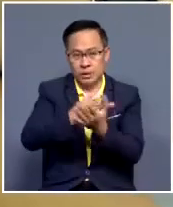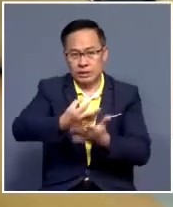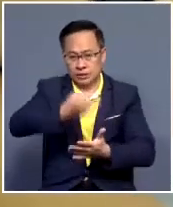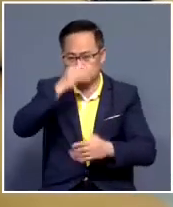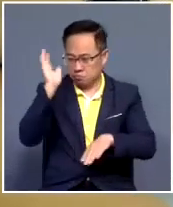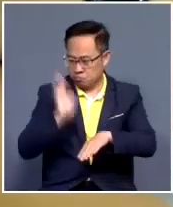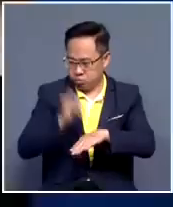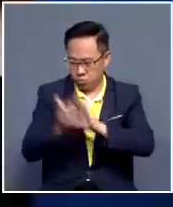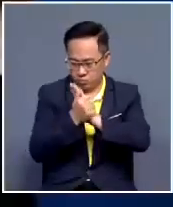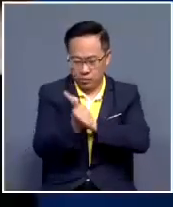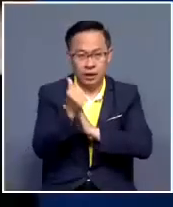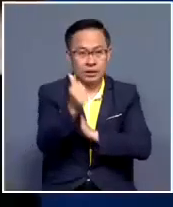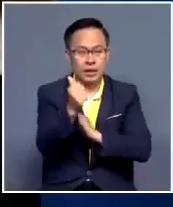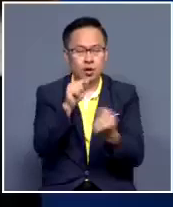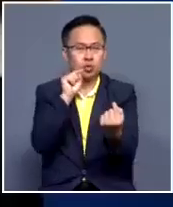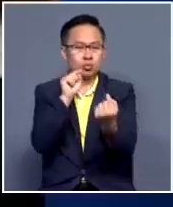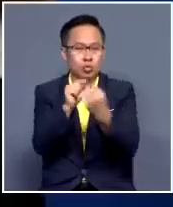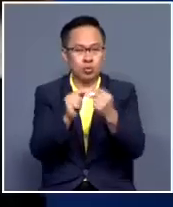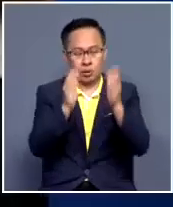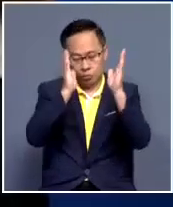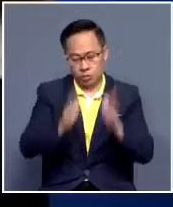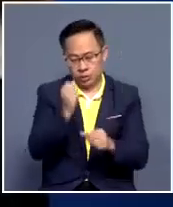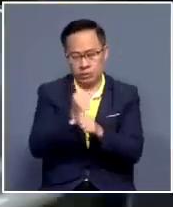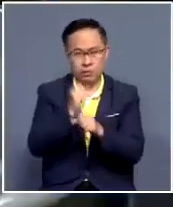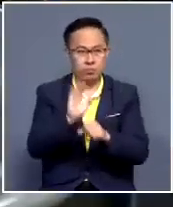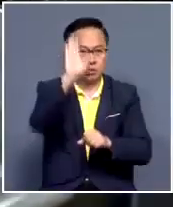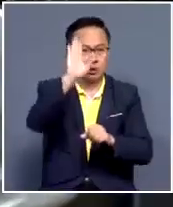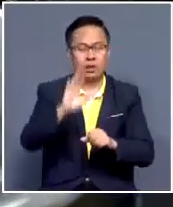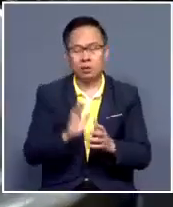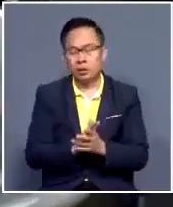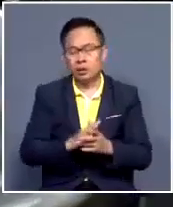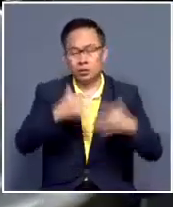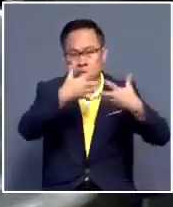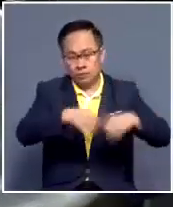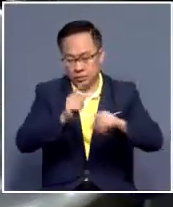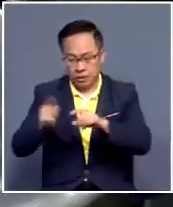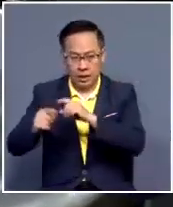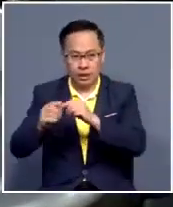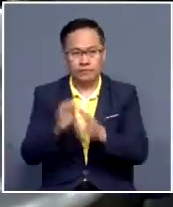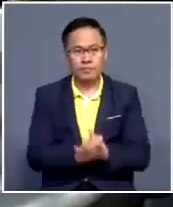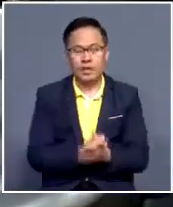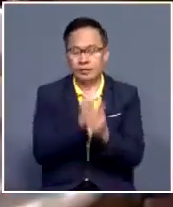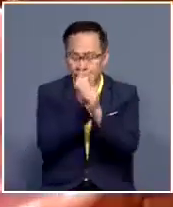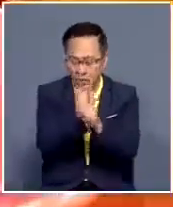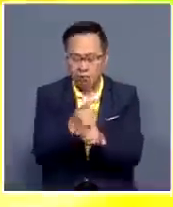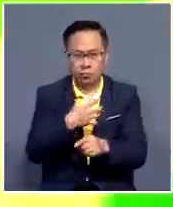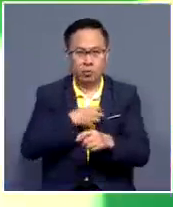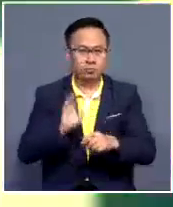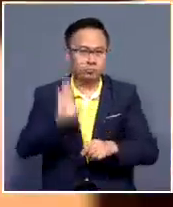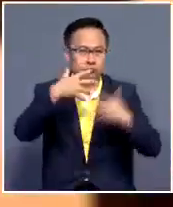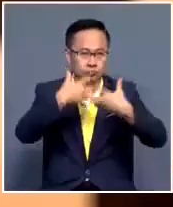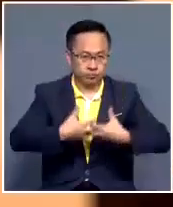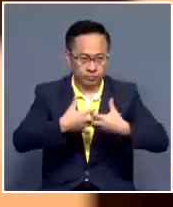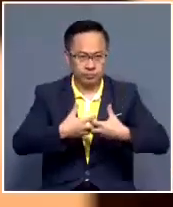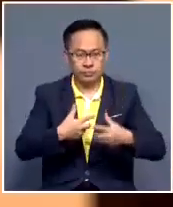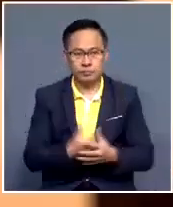ที่มีสมรรถนะตรงตามความต้องการของกลุ่มอุตสาหกรรมเป้าหมายและทันต่อความต้องการของภาคอุตสาหกรรมค่ะ คุณผู้ช